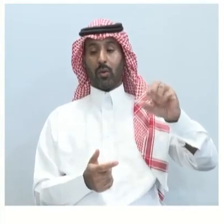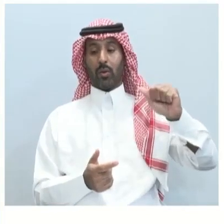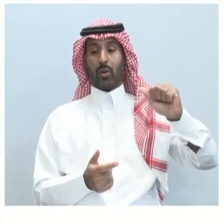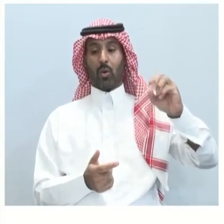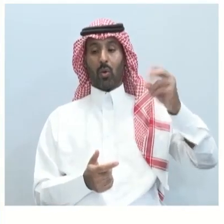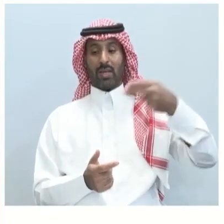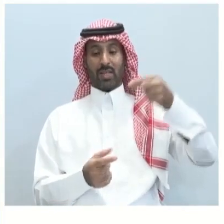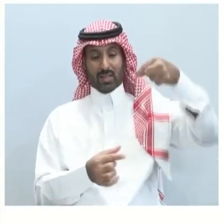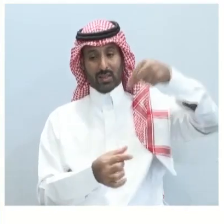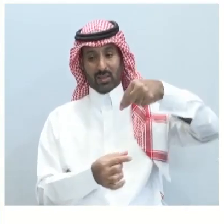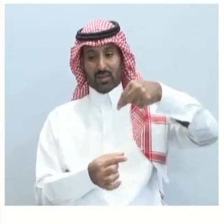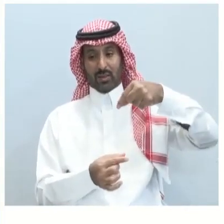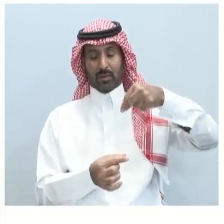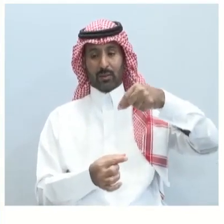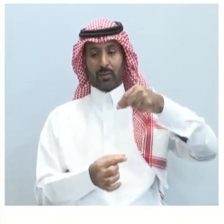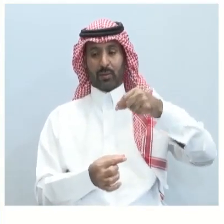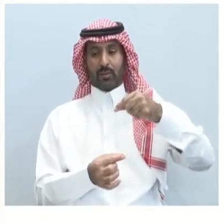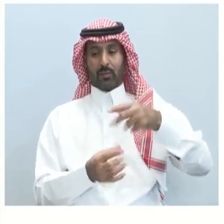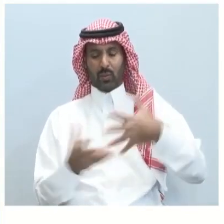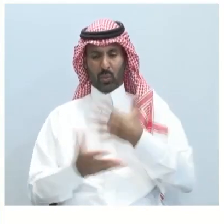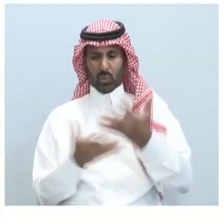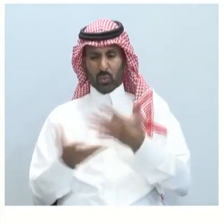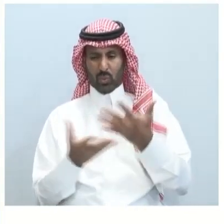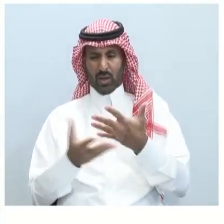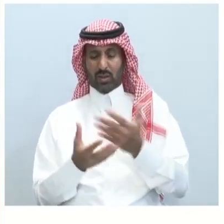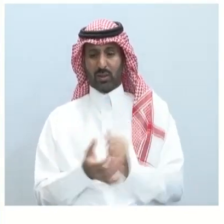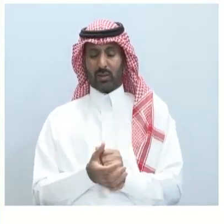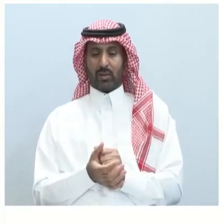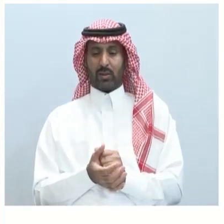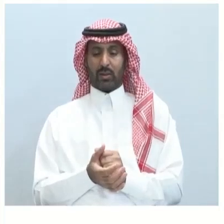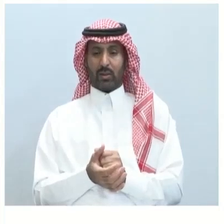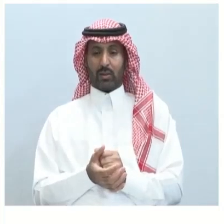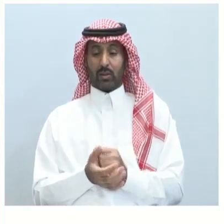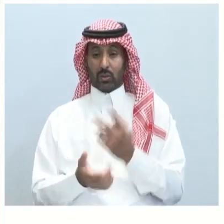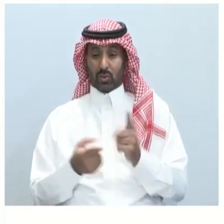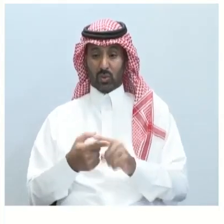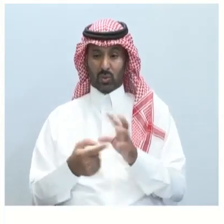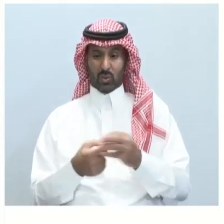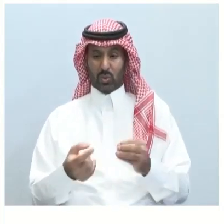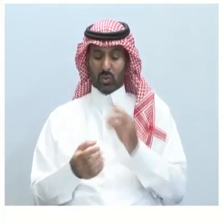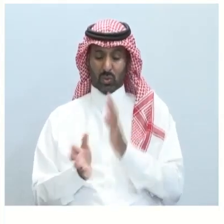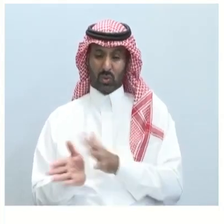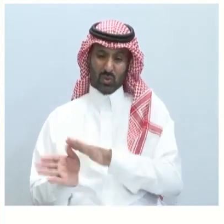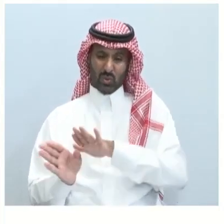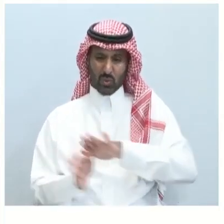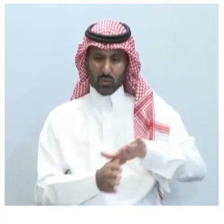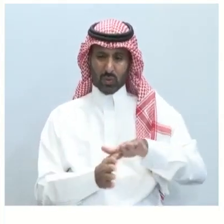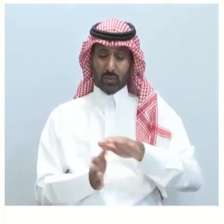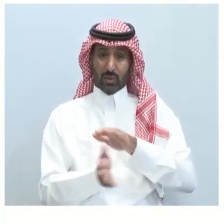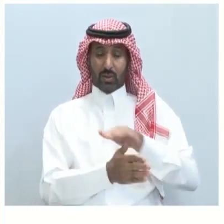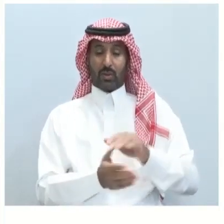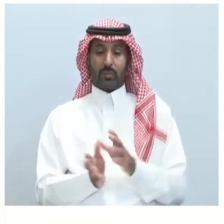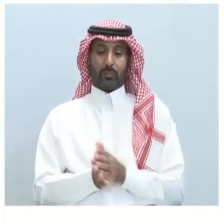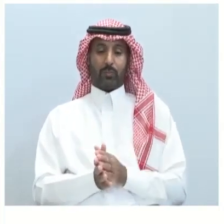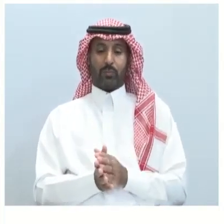من قطره الان ايه تدفع التاين الذاتي لوين لليسار بالتالي انا عارف ان